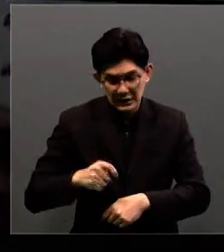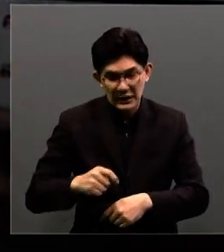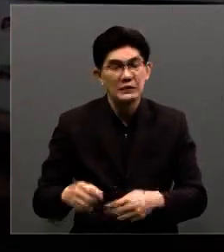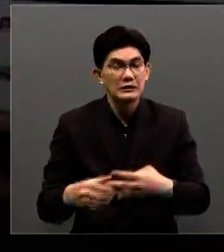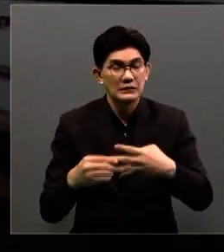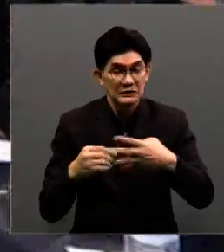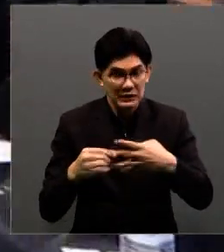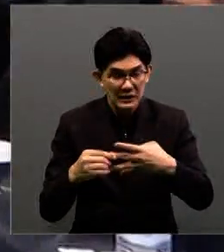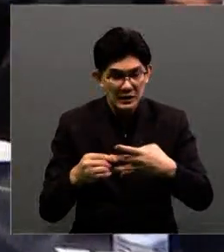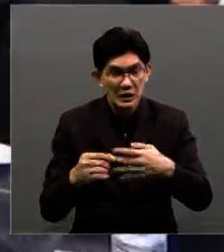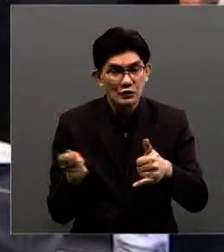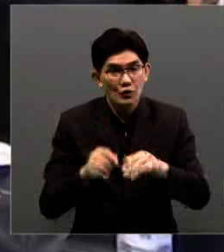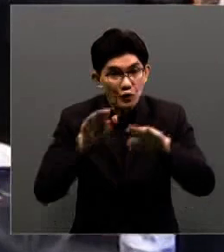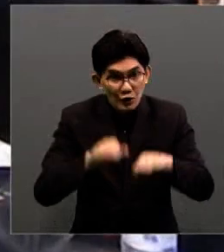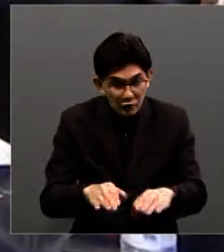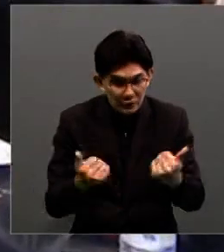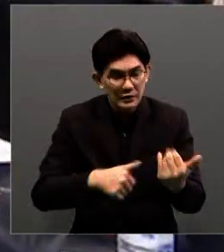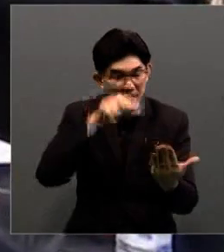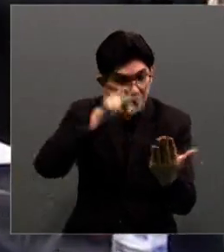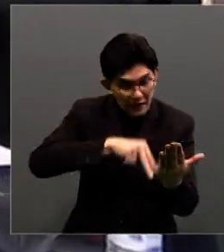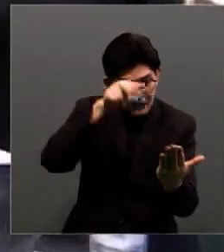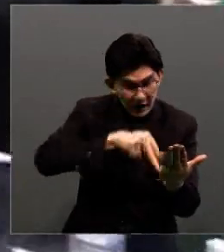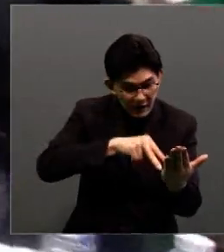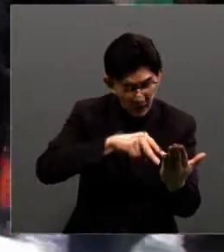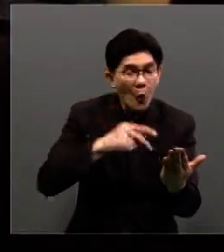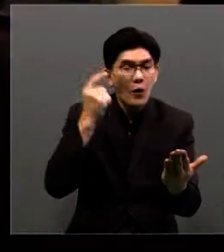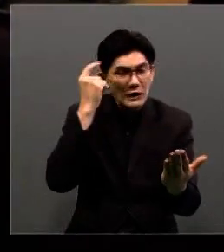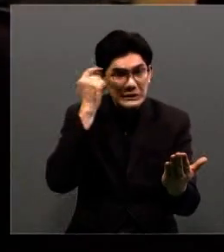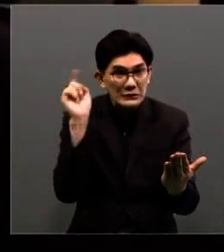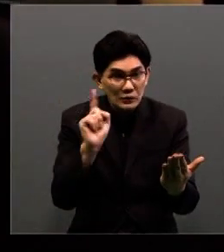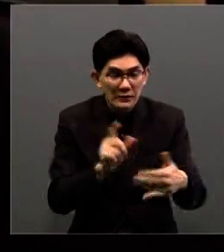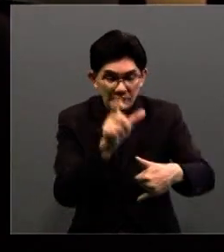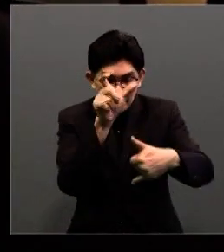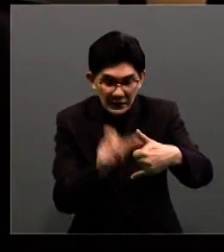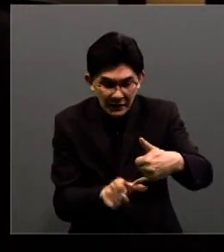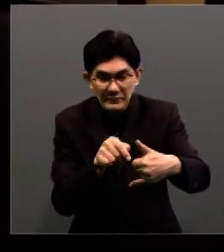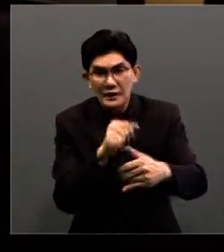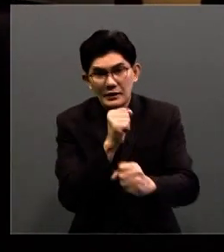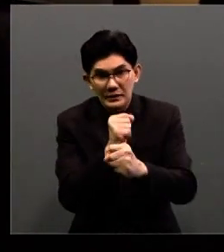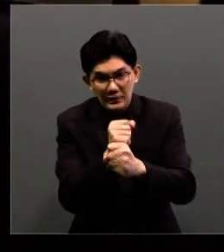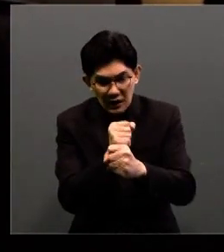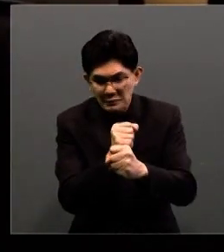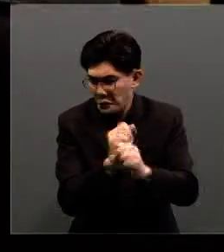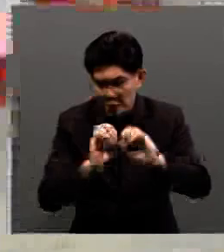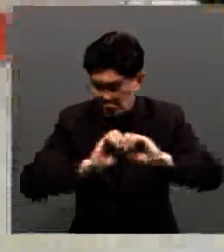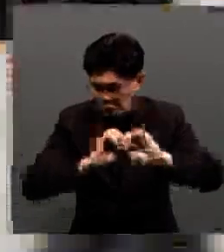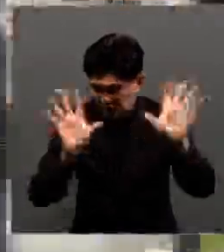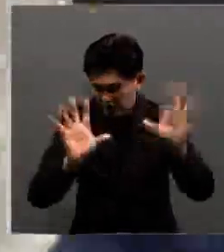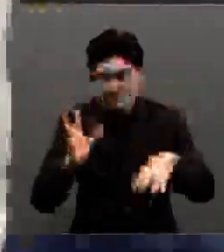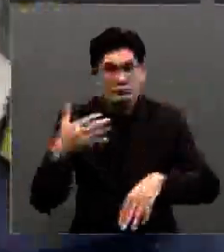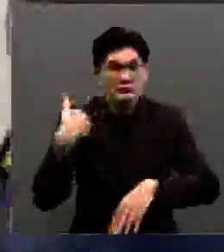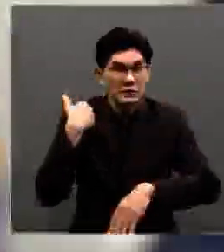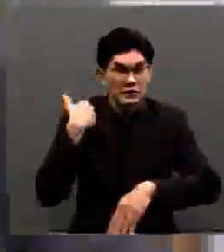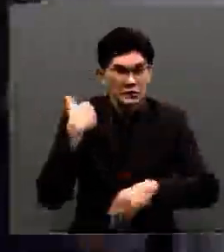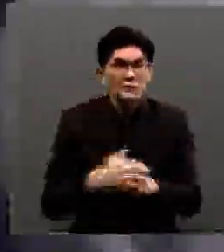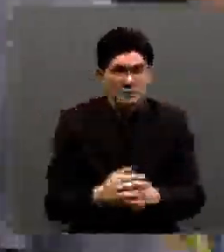ก็มาถึงวันนี้ครับศาลฎีกาได้อ่านคำพิพากษาเห็นว่าพฤติการณ์ของจำเลยกระทำอย่างอุกอาจในที่สาธารณะ